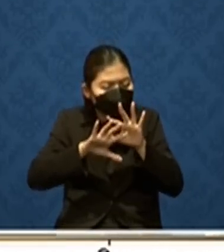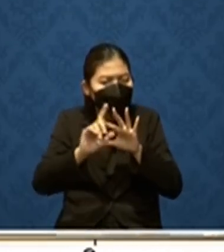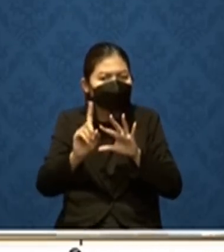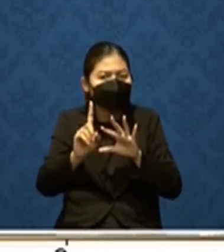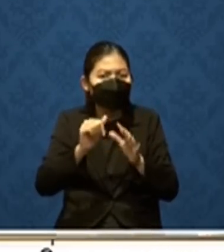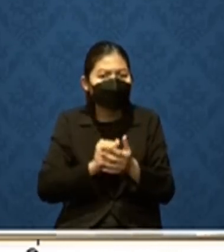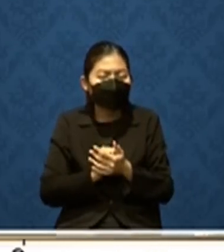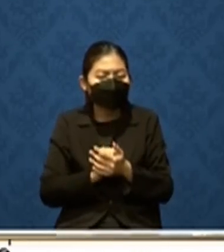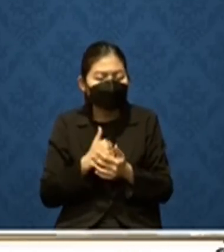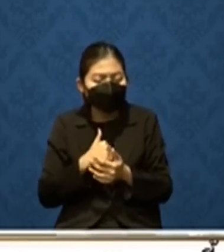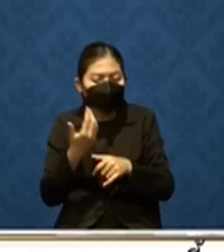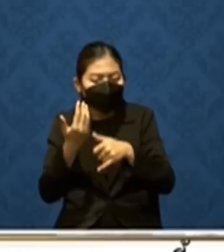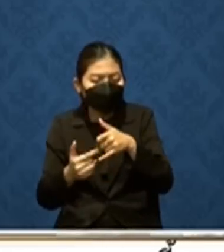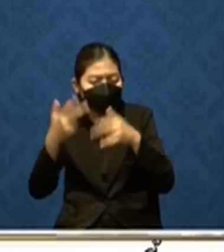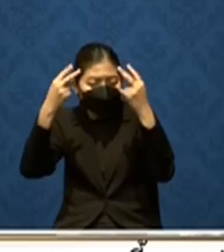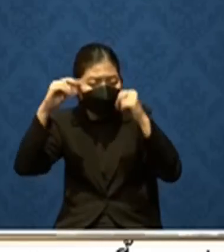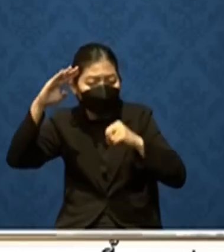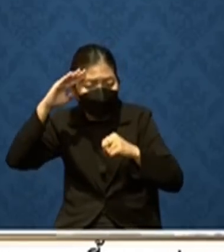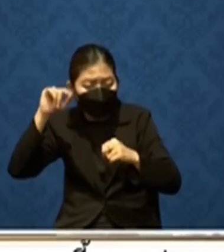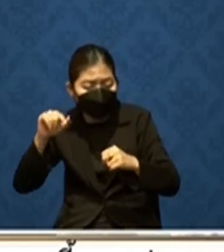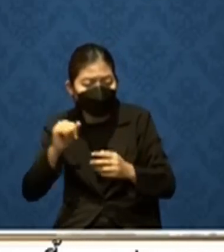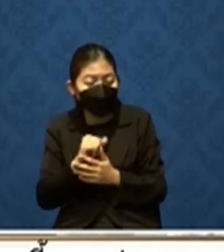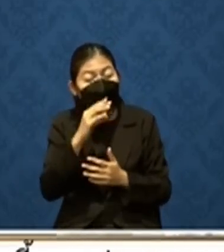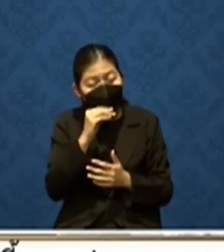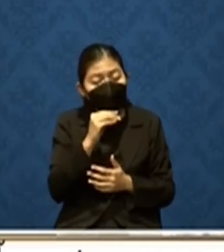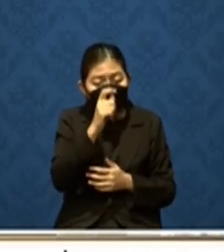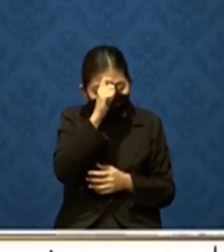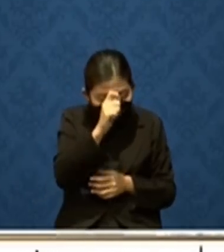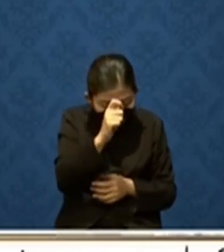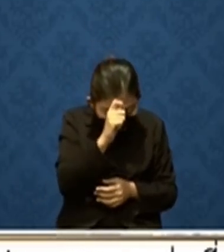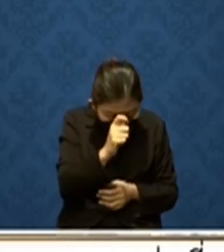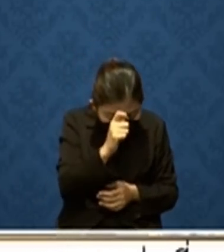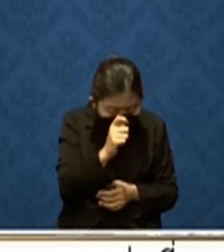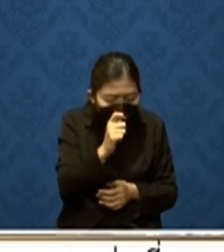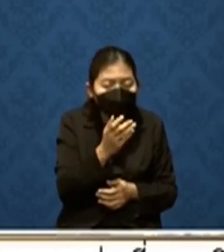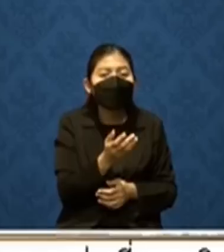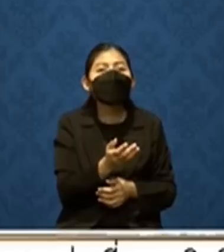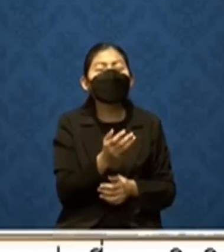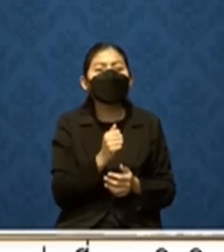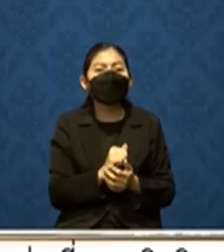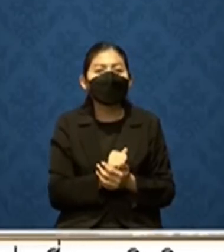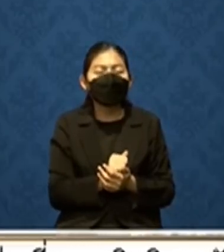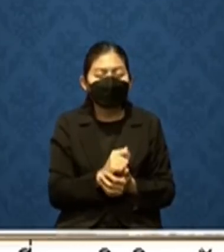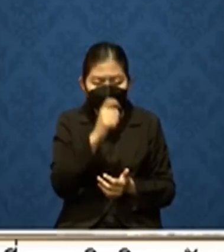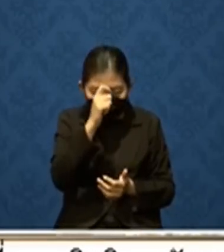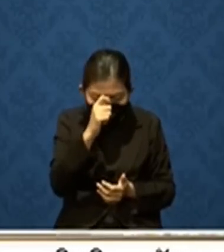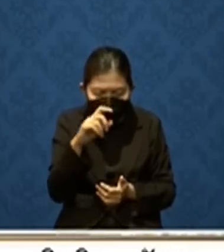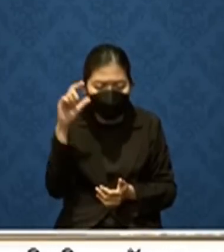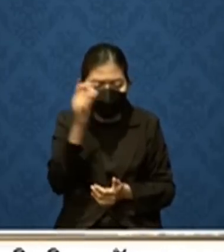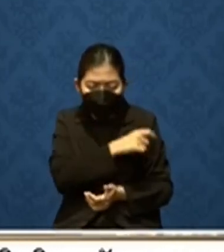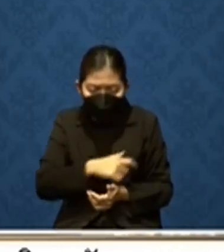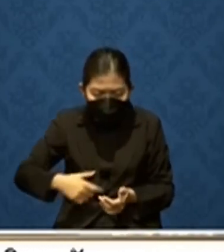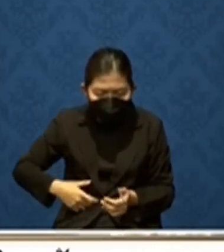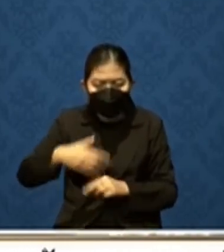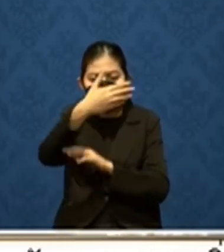ไม่ระมัดระวังปากท่านก็บอกเคารพเทิดทูนอินทร์มีสถาบันที่เคารพยิ่ง